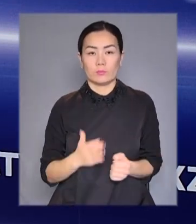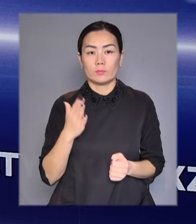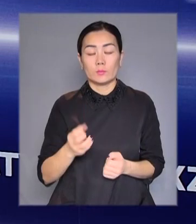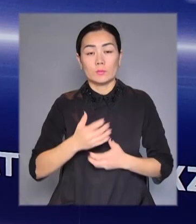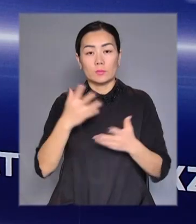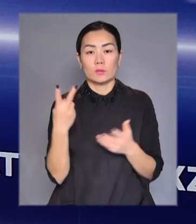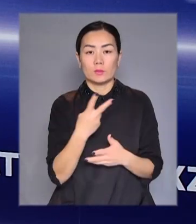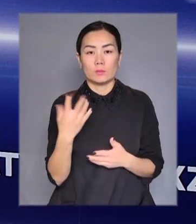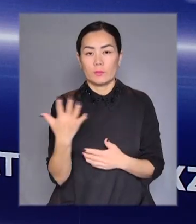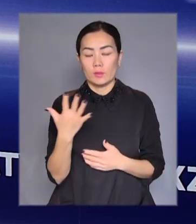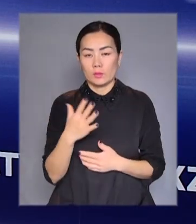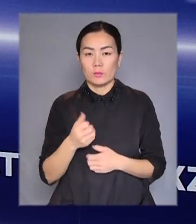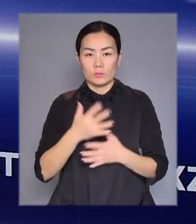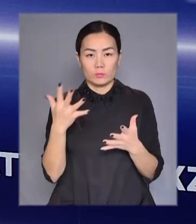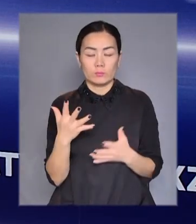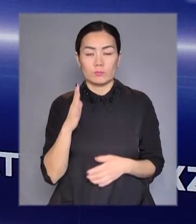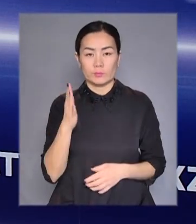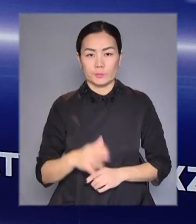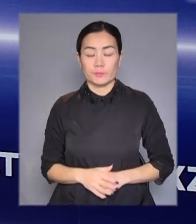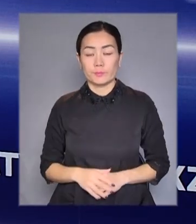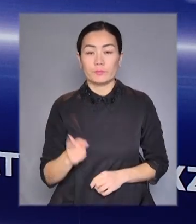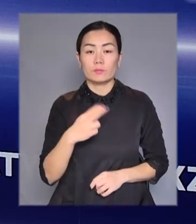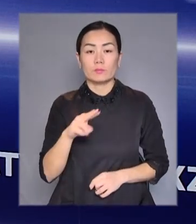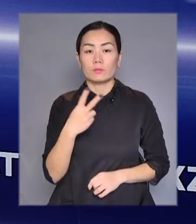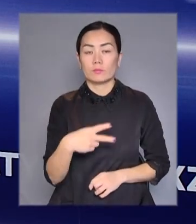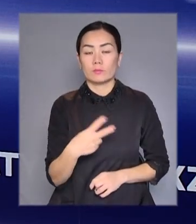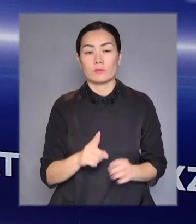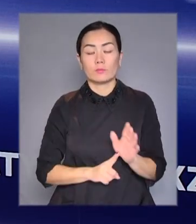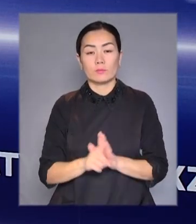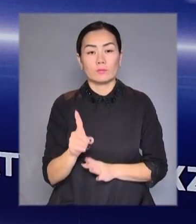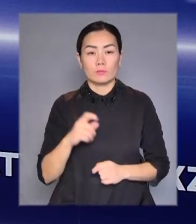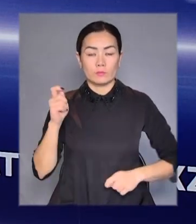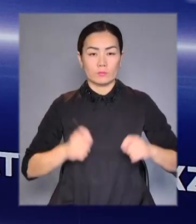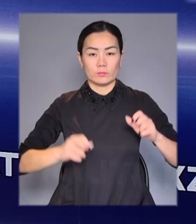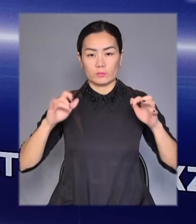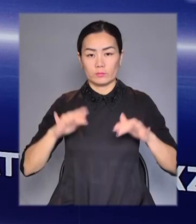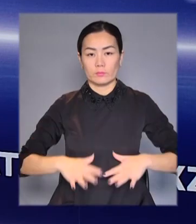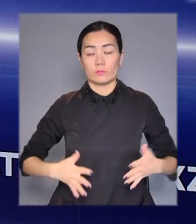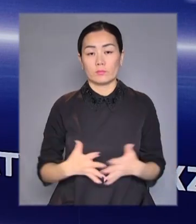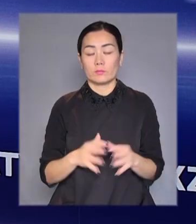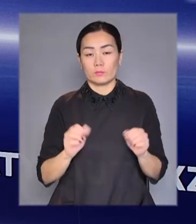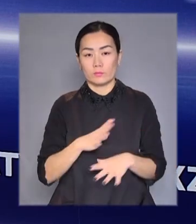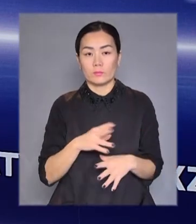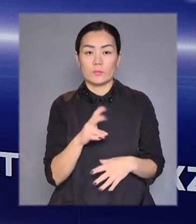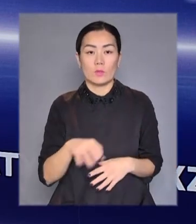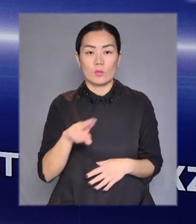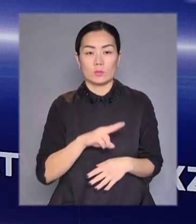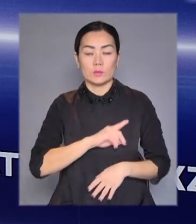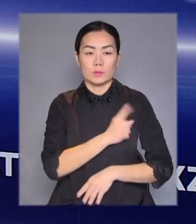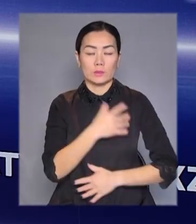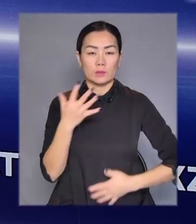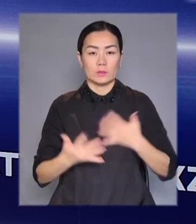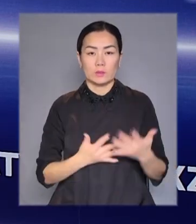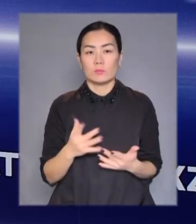Ал күндіз 2-5 градус аралығын көрсетпек. Желтоқсанның 20-сынан бастап жаңбыр аралас қар жаууы мүмкін. Көктайғақ пен күшті